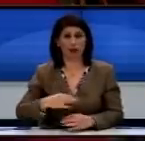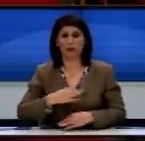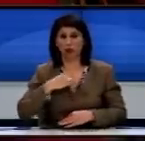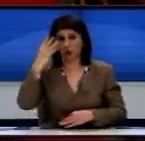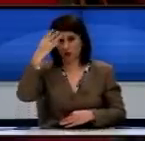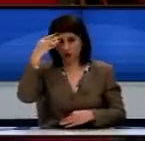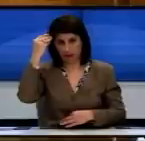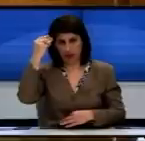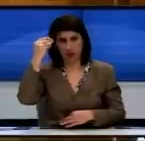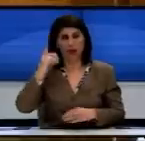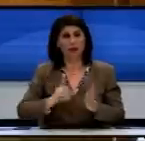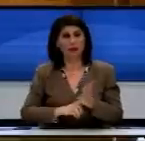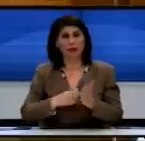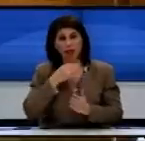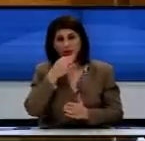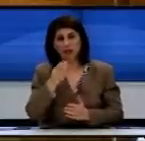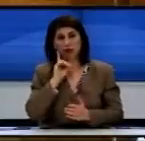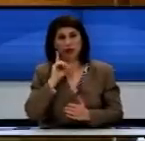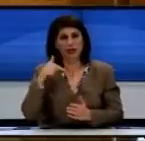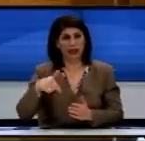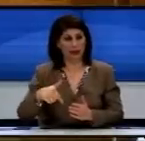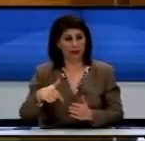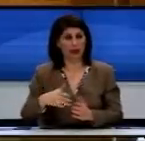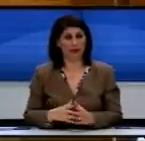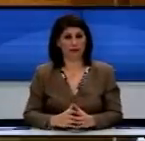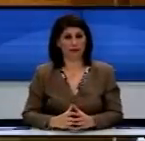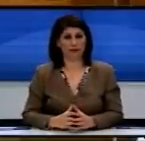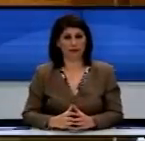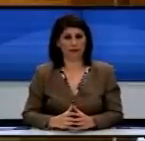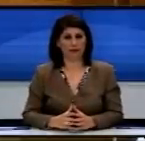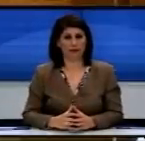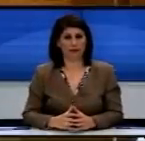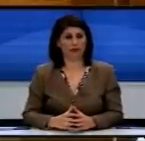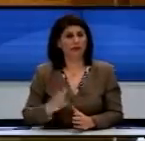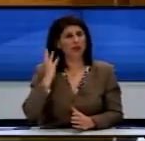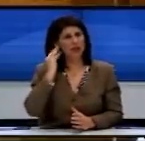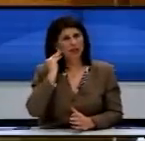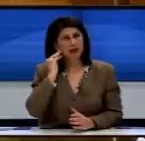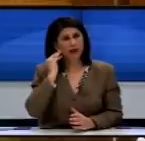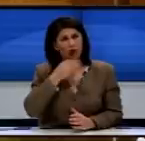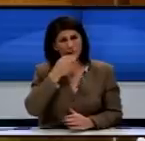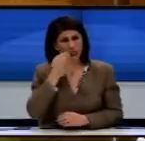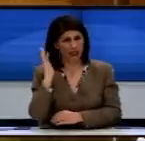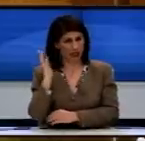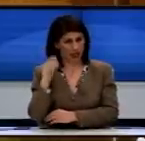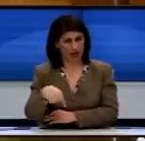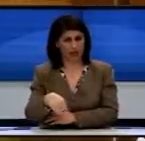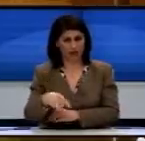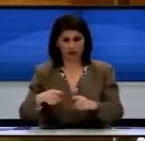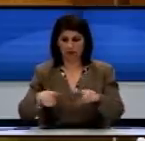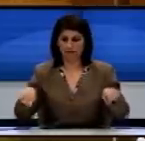κύριο Τσίπρα. Πρέπει να σας πω, κυρία Γεννηματά, ότι καθώς σας άκουγα, Σκεφτόμουν ότι σε αυτήν την